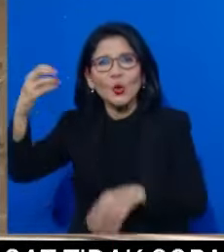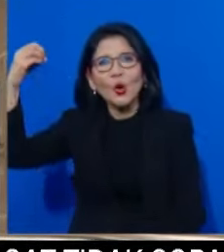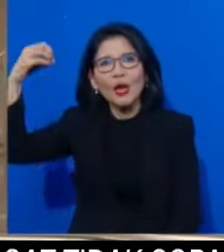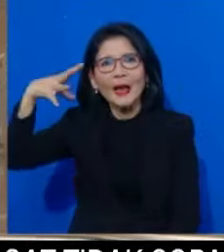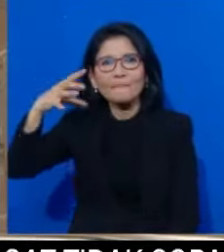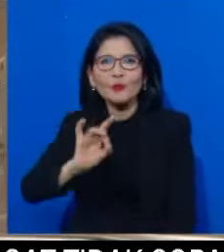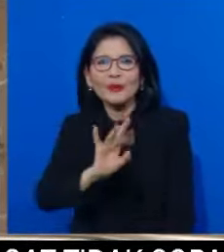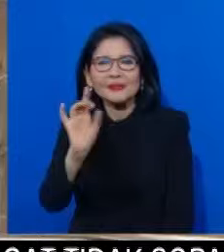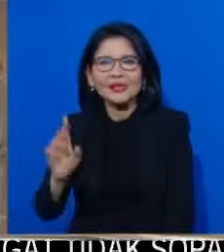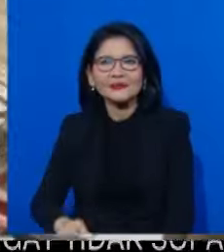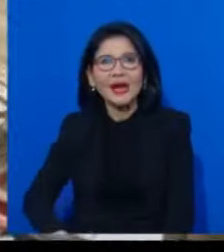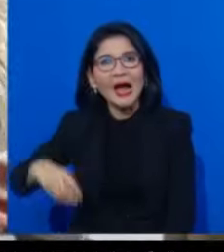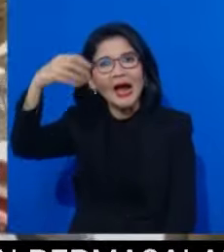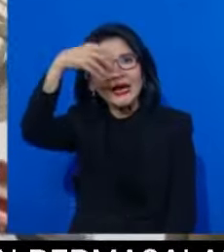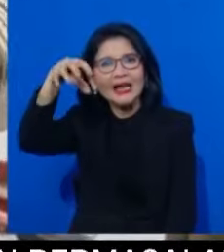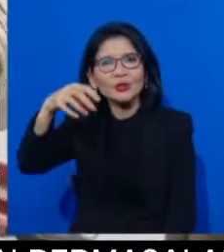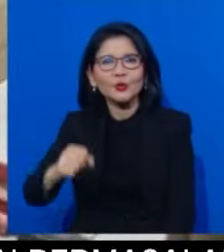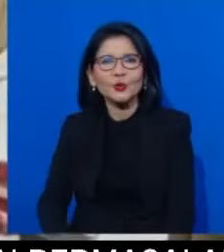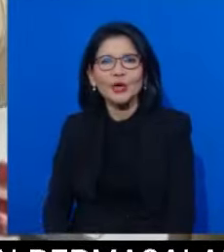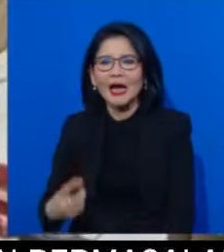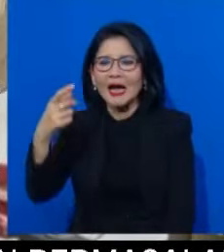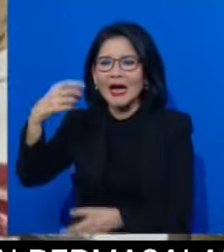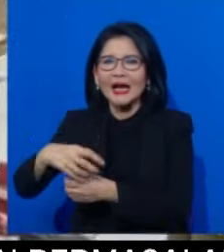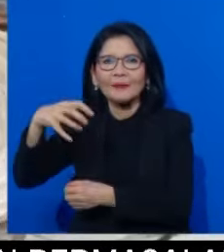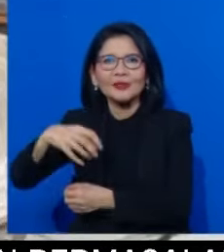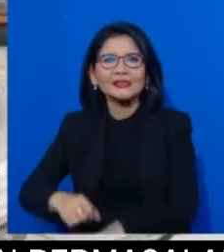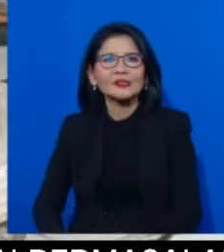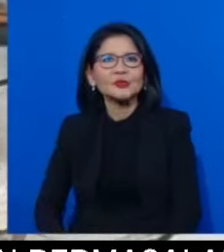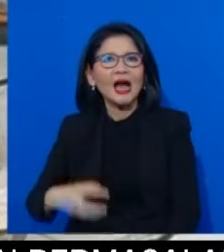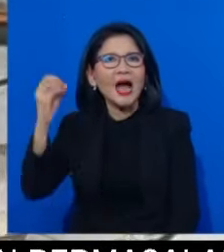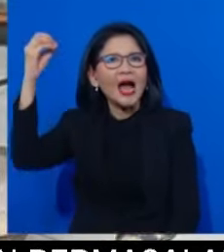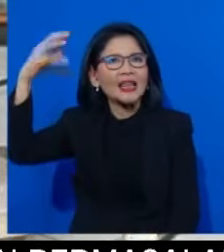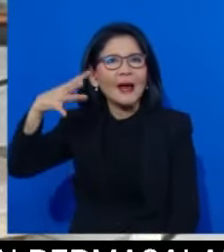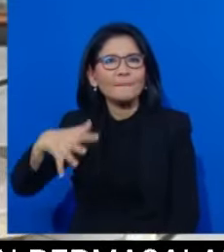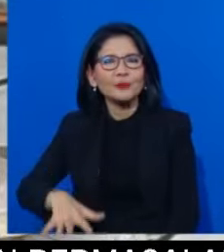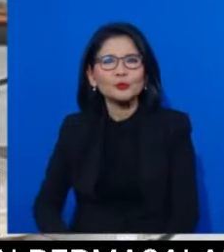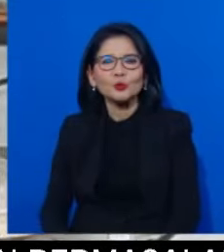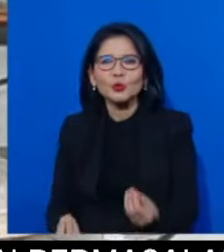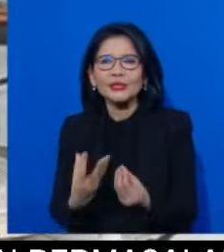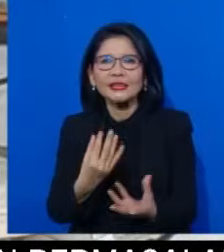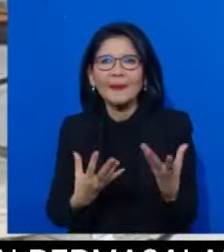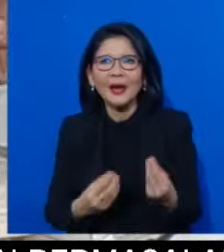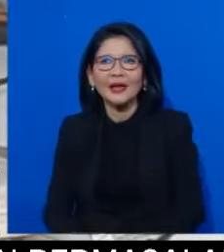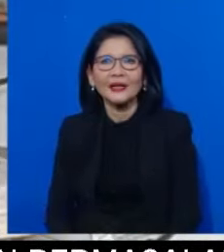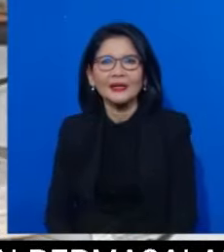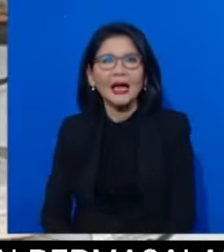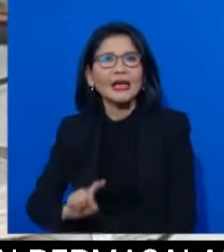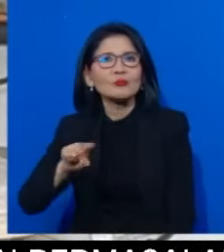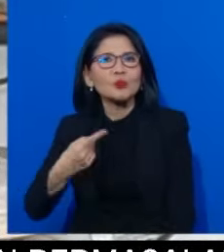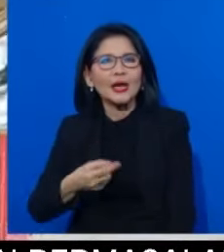berbagai jenis, mulai gantung, duduk, hingga lampu taman. Usaha tersebut digeluti bapak tiga anak ini mulai